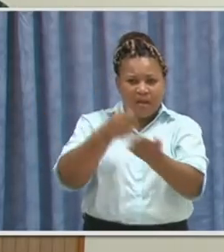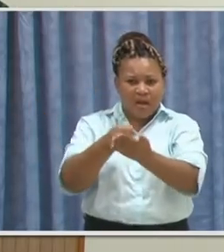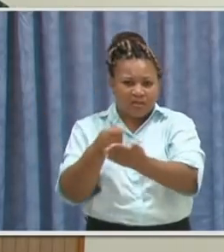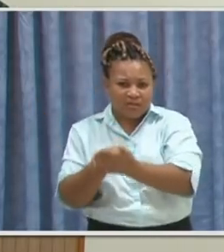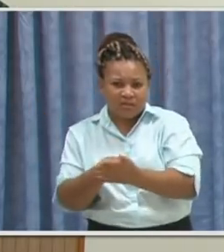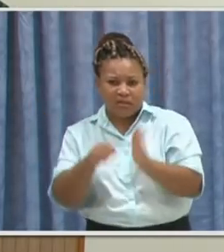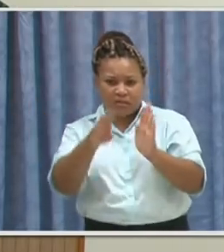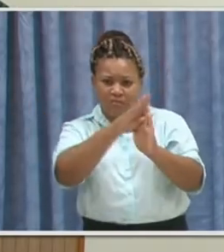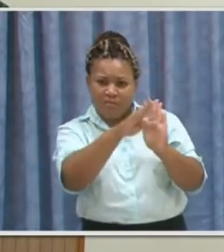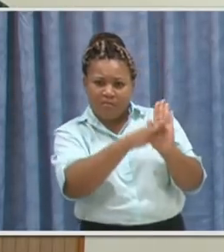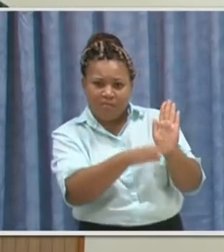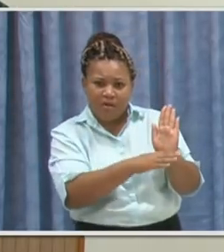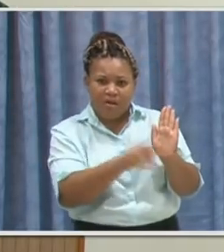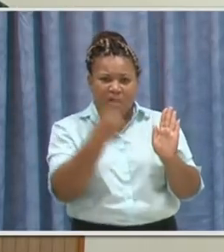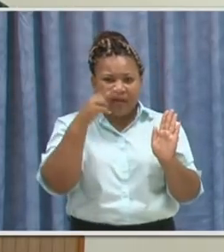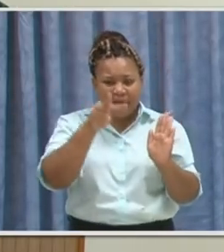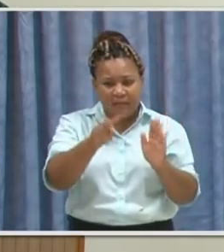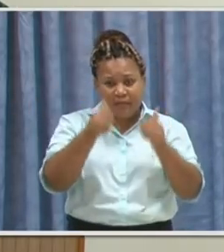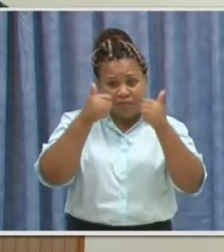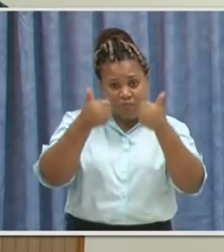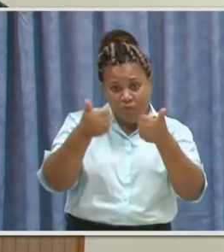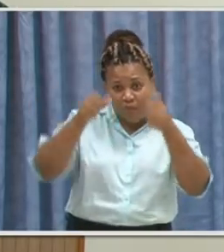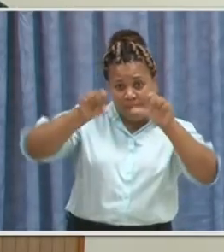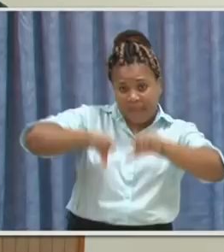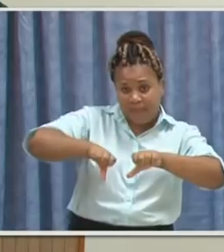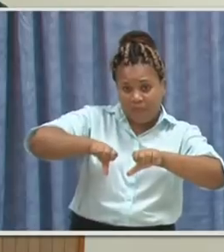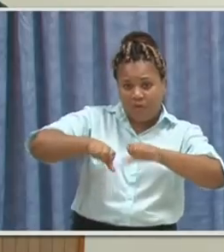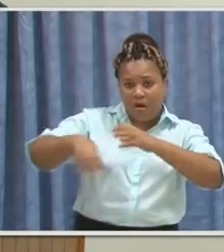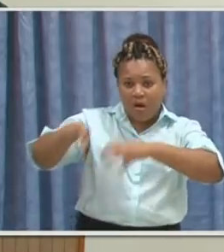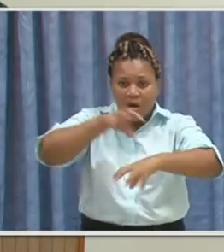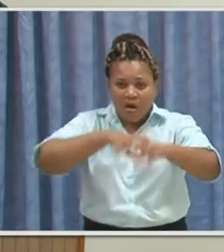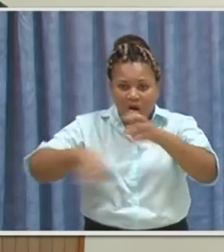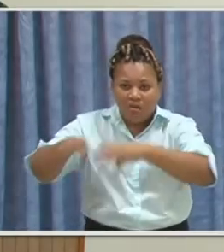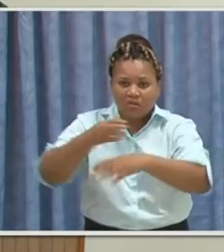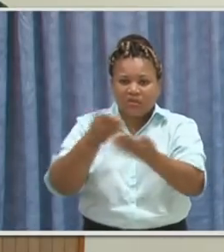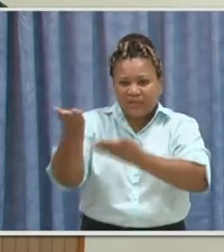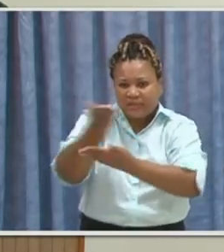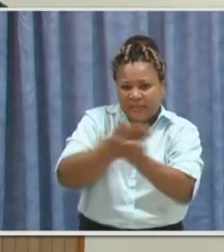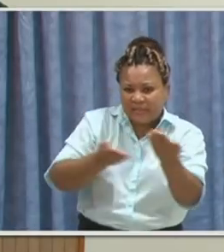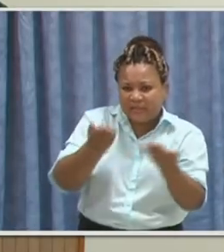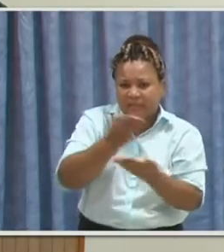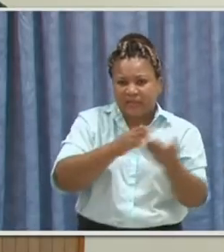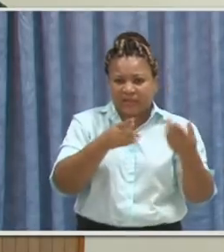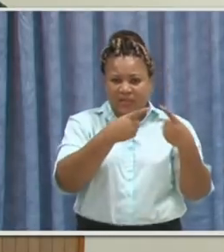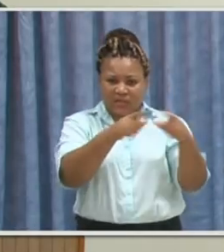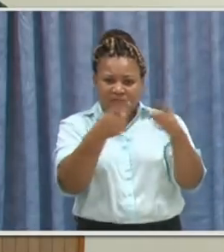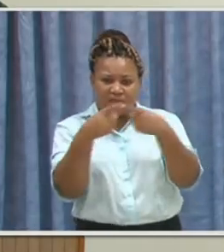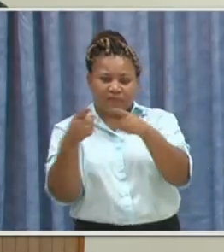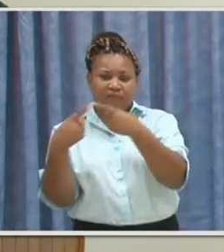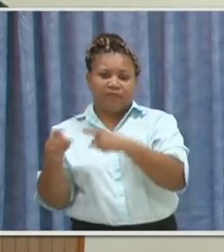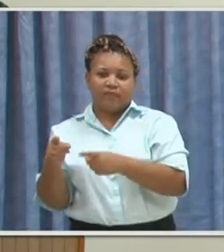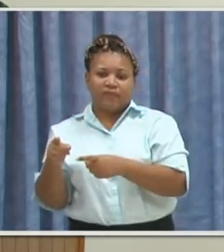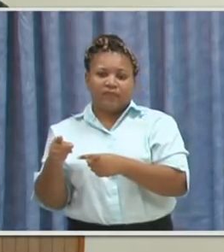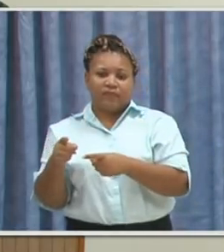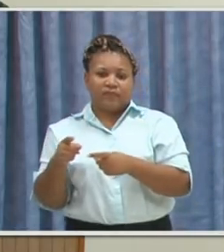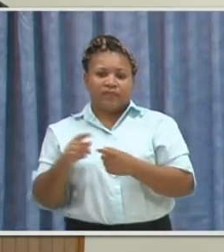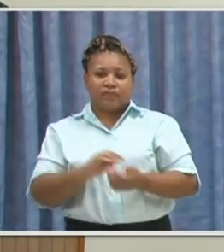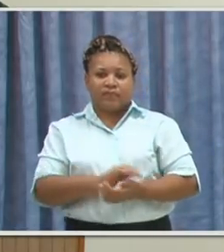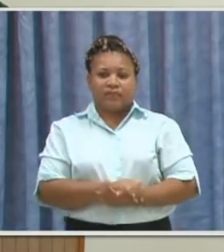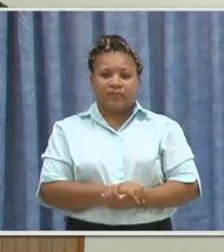fois nous peut cause bon modèles que nous fait nous voir nous les temps nous dernier modèle est ça